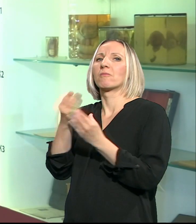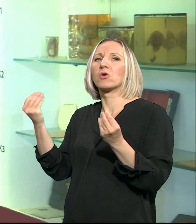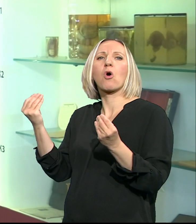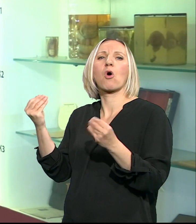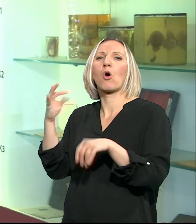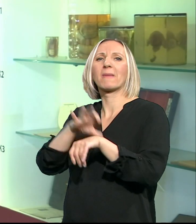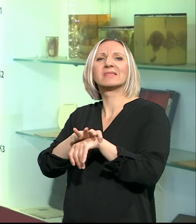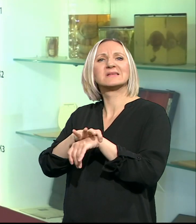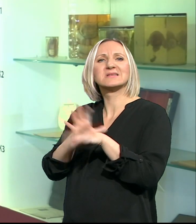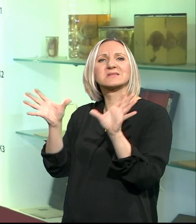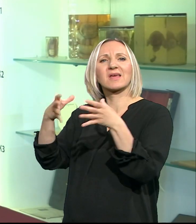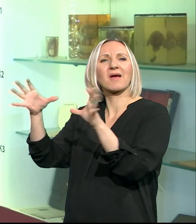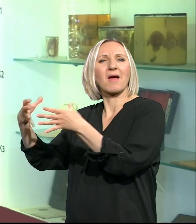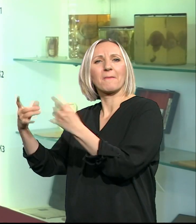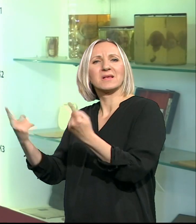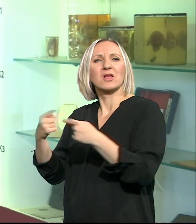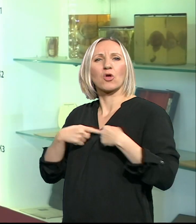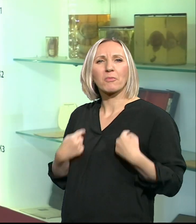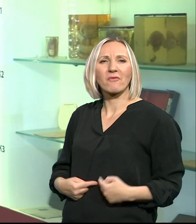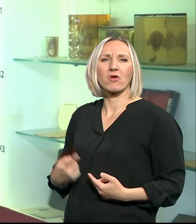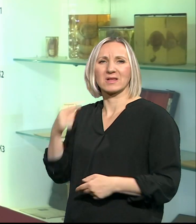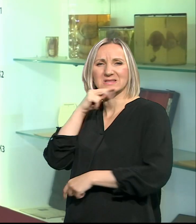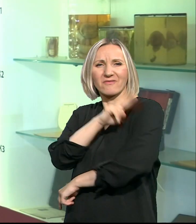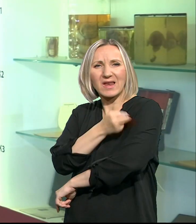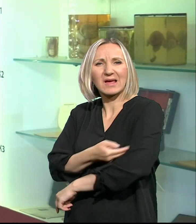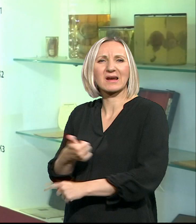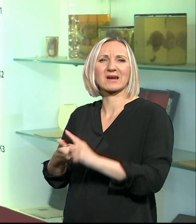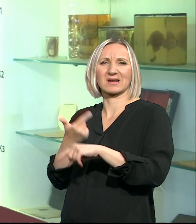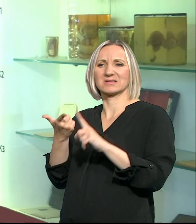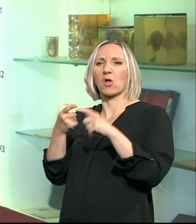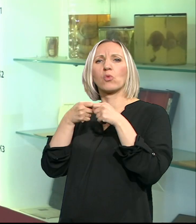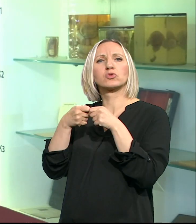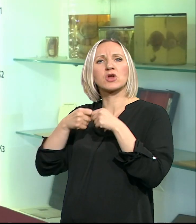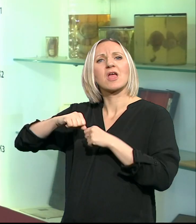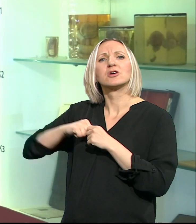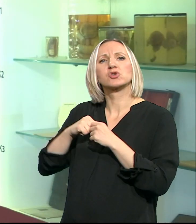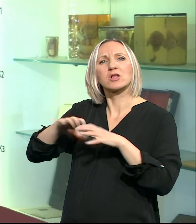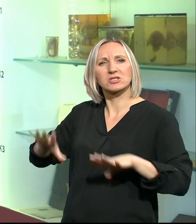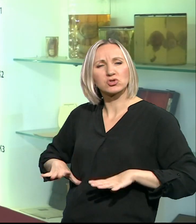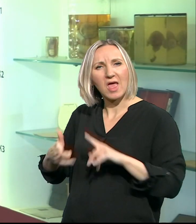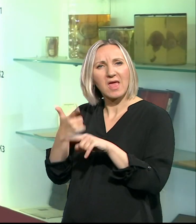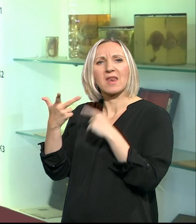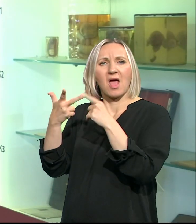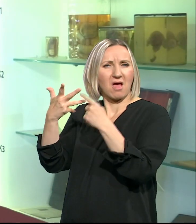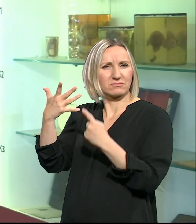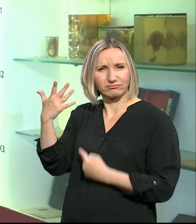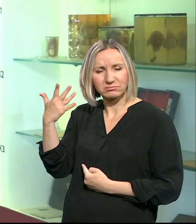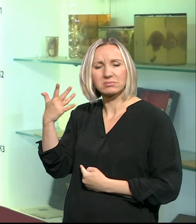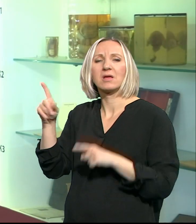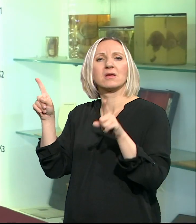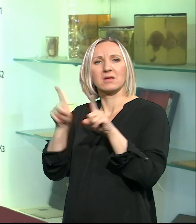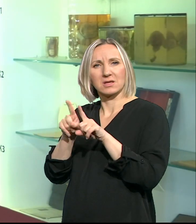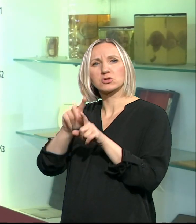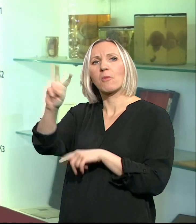medicinskih misija iz inostranstva, dobrovoljnih, misija Crvenog krsta, udruženja škotskih žena i tako dalje. Tako